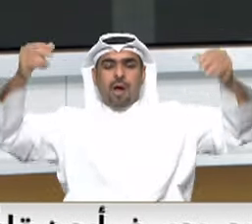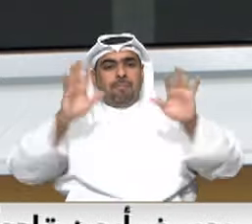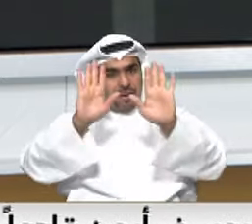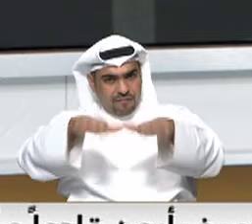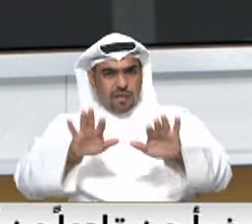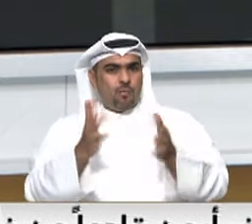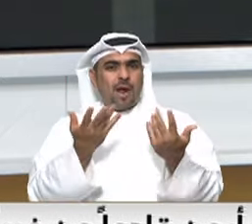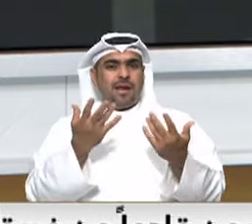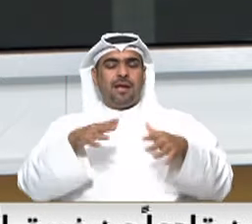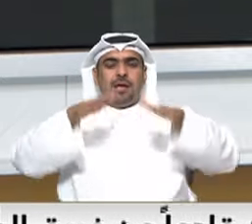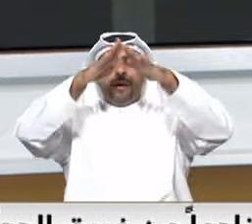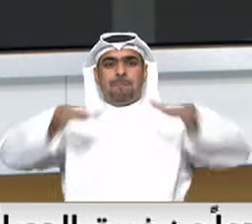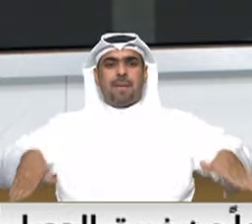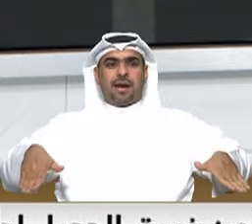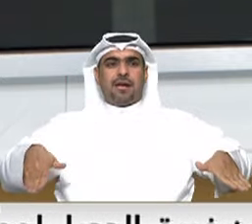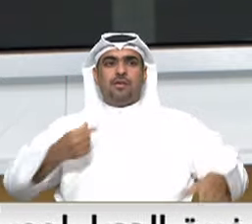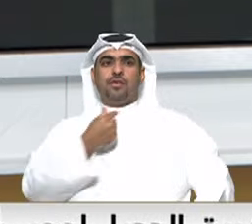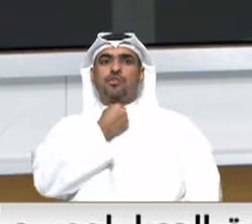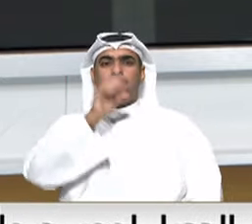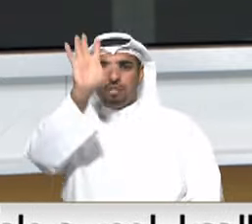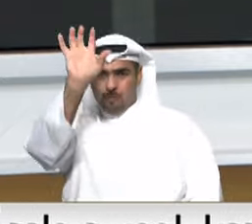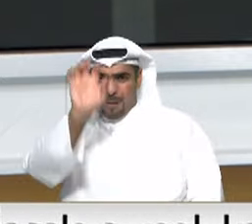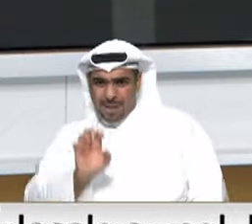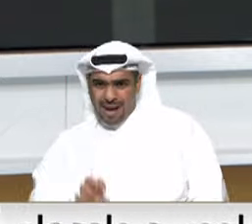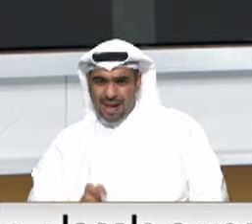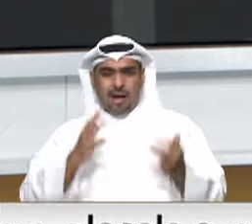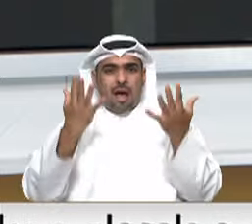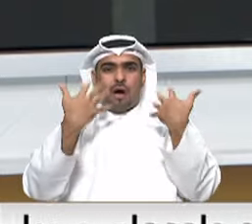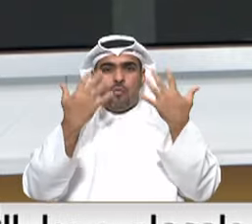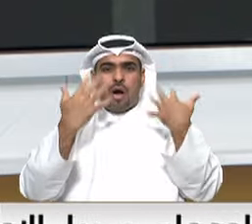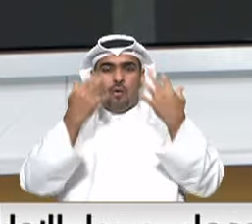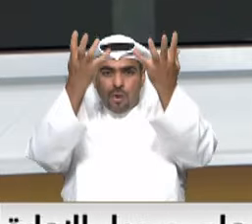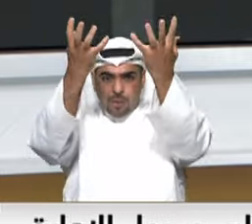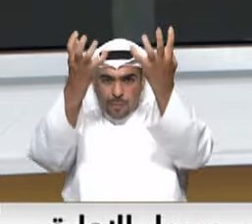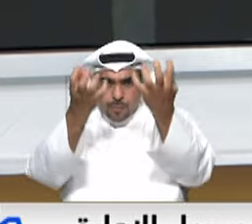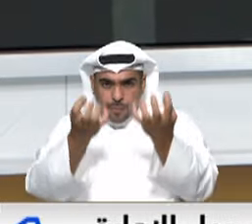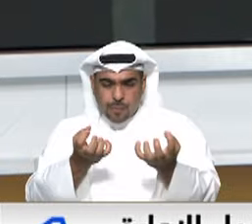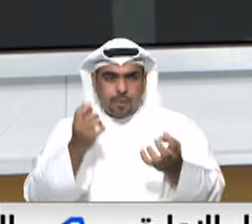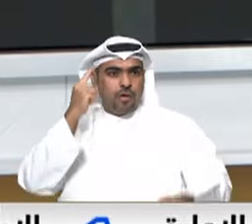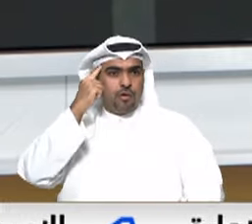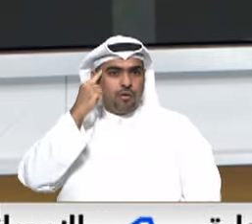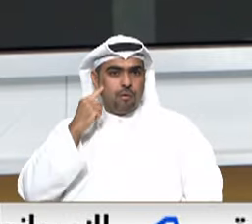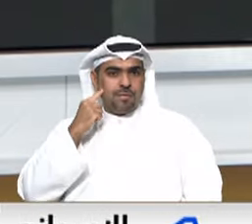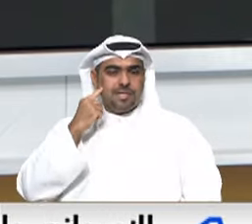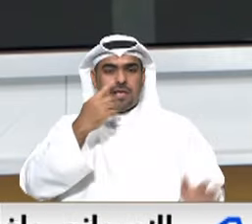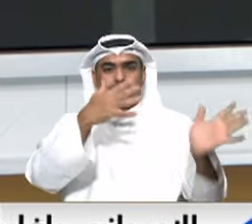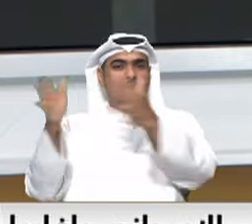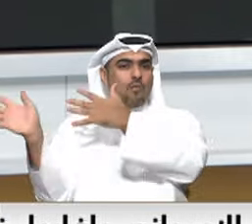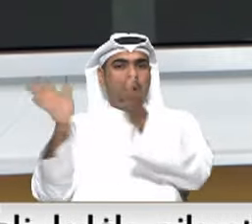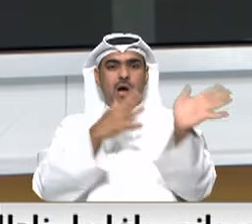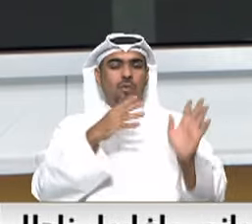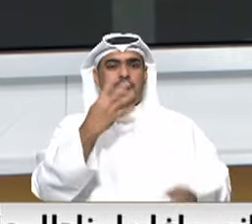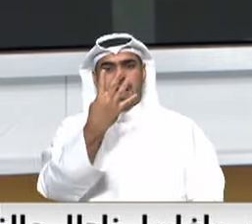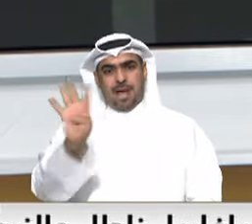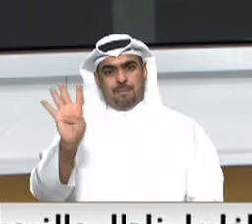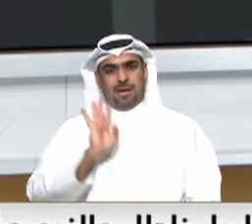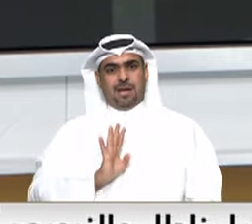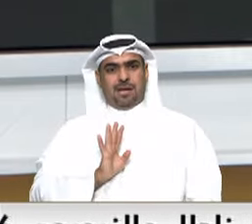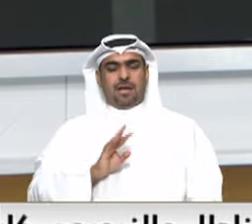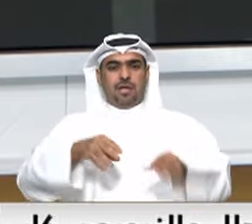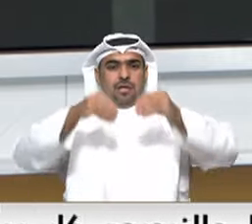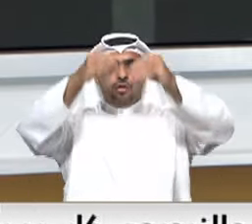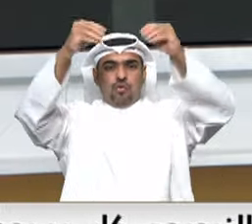سرعة الرياح بالليل يوم الجمعة تكون من 10 إلى 40 كيلو، ويوم السبت سرعة الرياح من 10 إلى 40 كيلو، ما في غبار إن شاء الله،